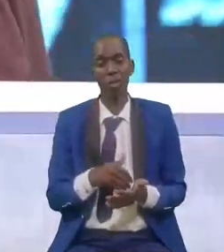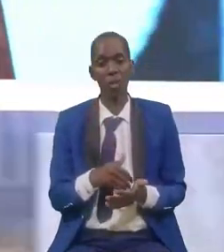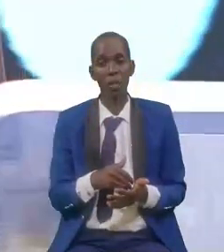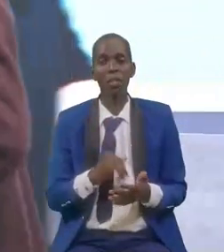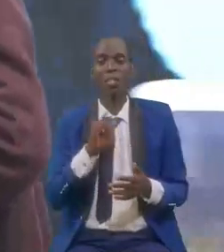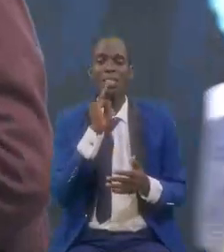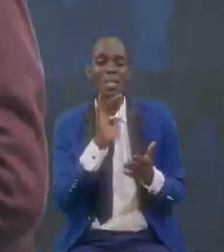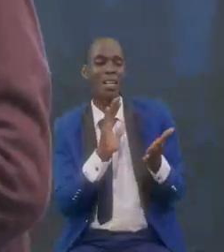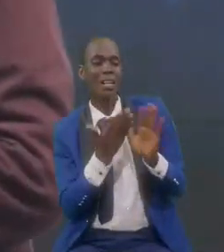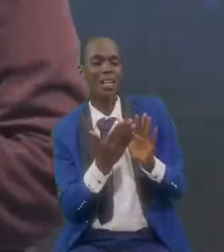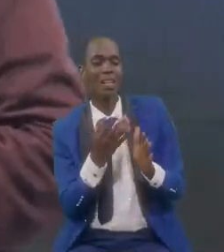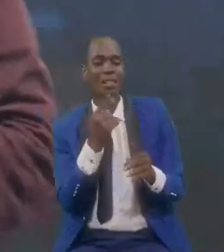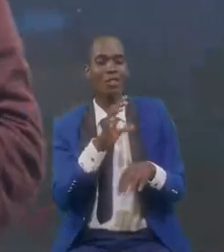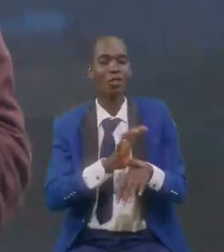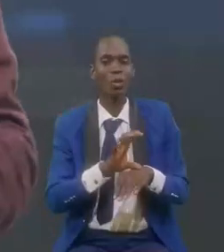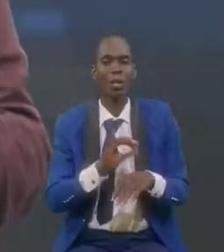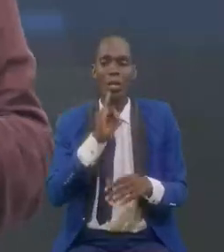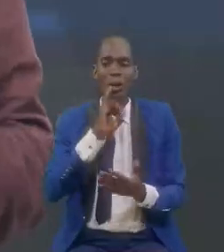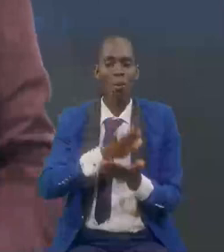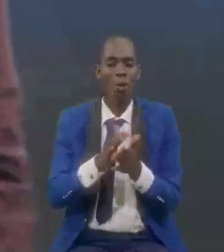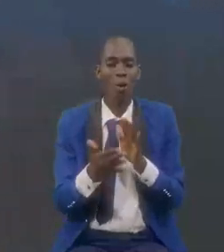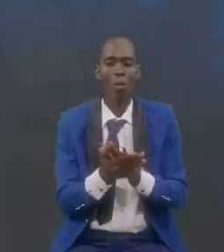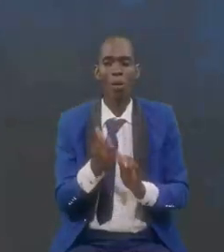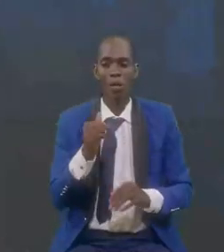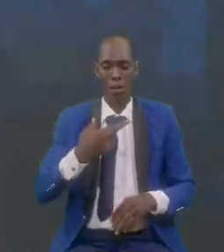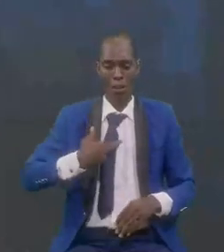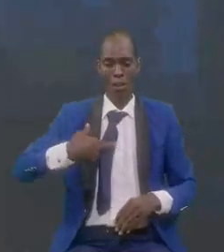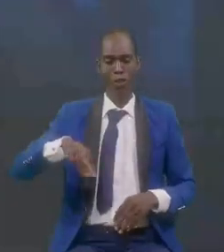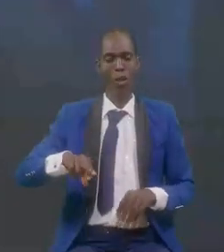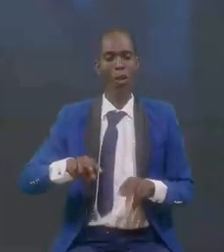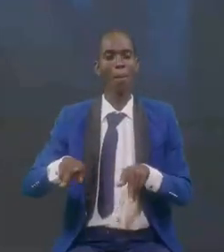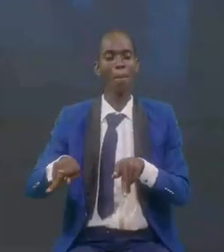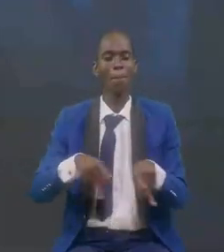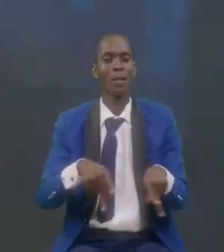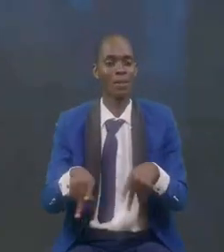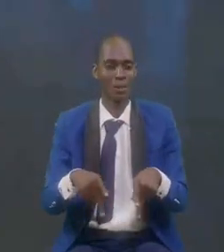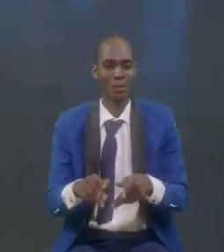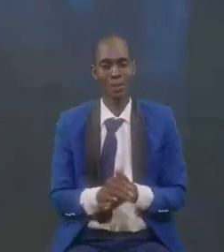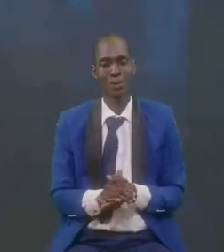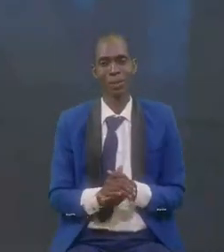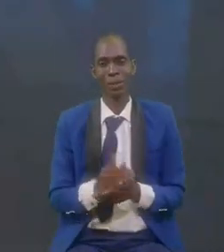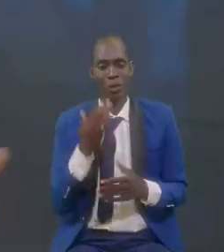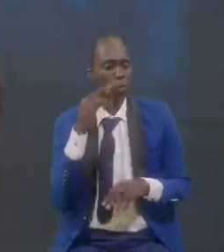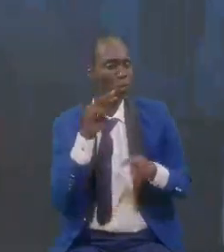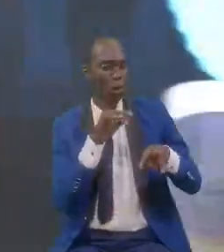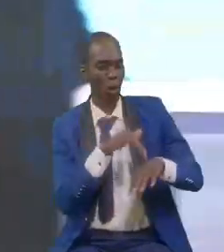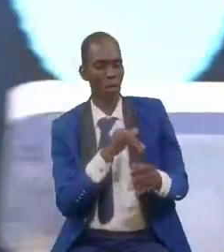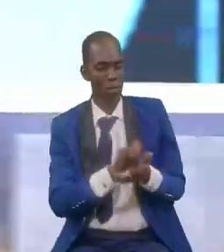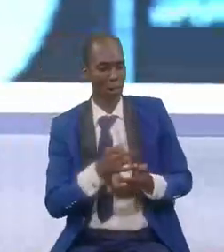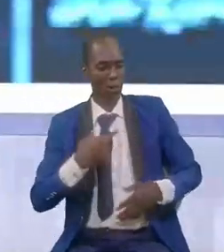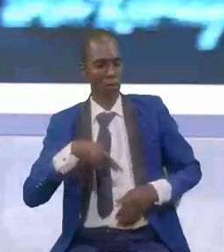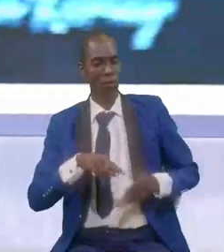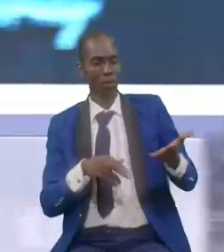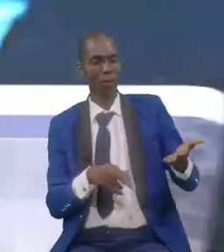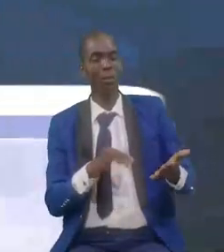C'est comme si l'église devient un parti religieux. Regarde telle dénomination, ça c'est un parti là-bas.